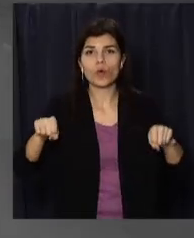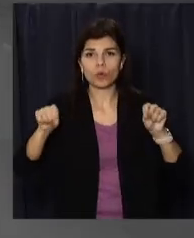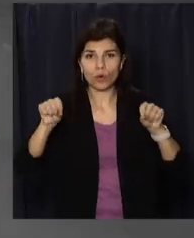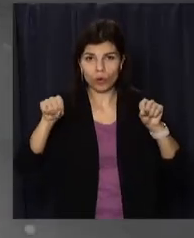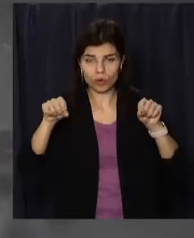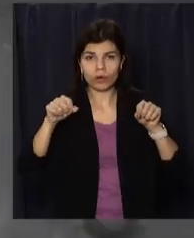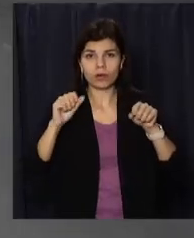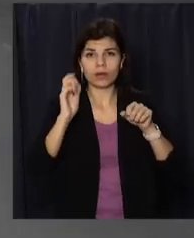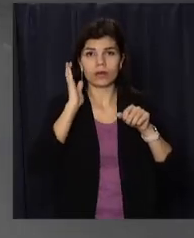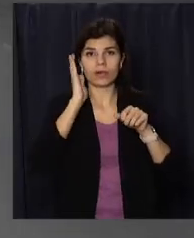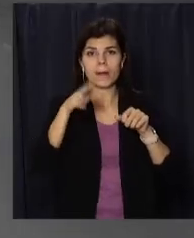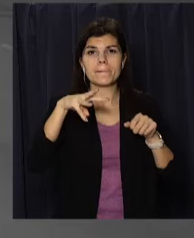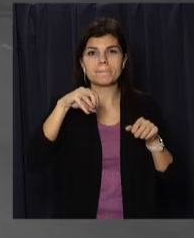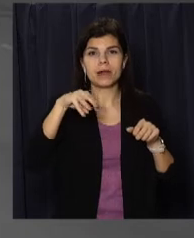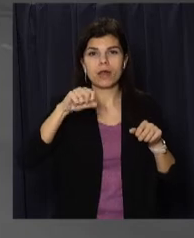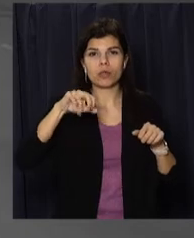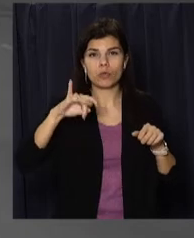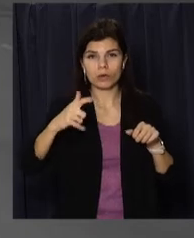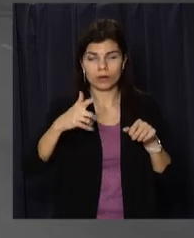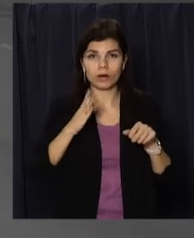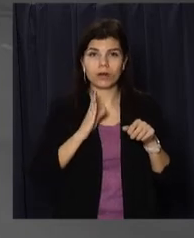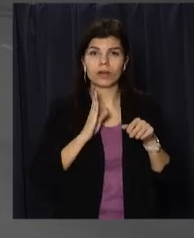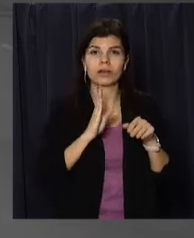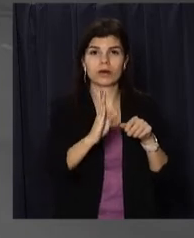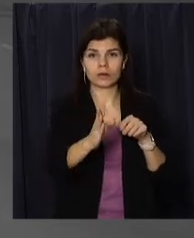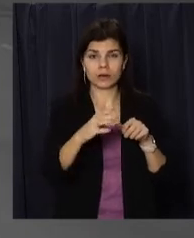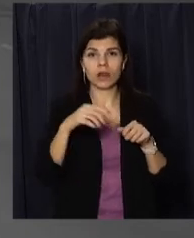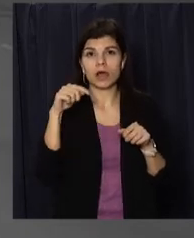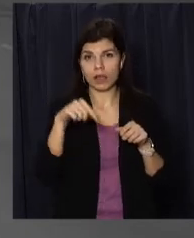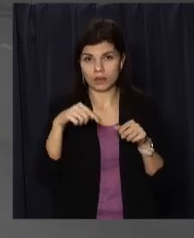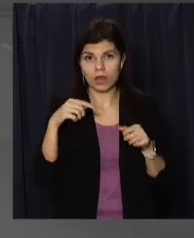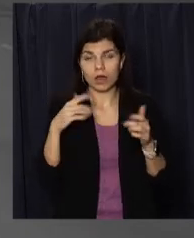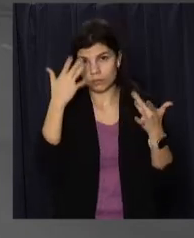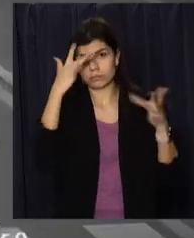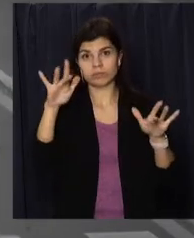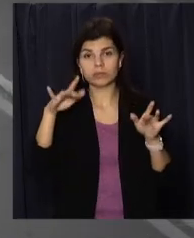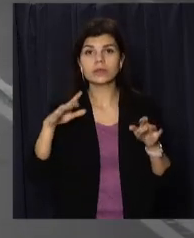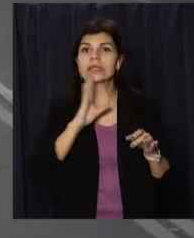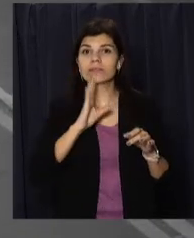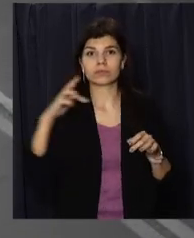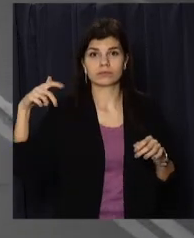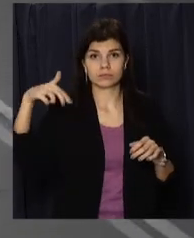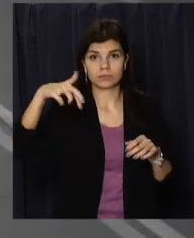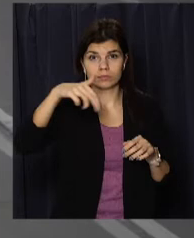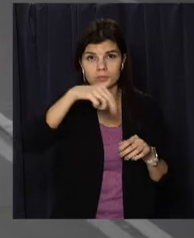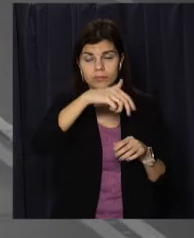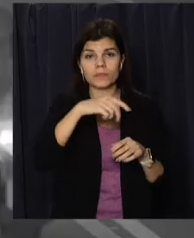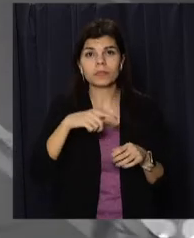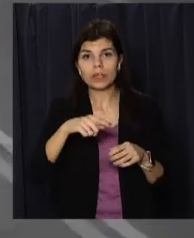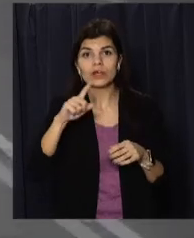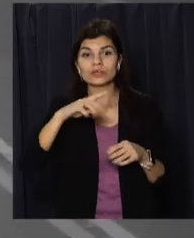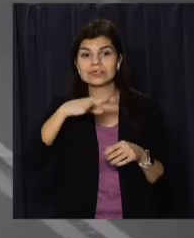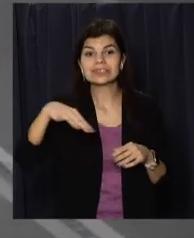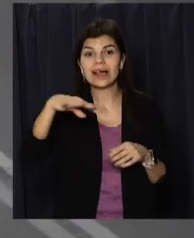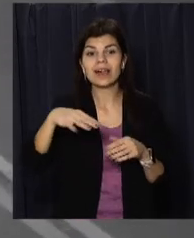бік проспекту Металургів. У цей час на нерегульований пішохідний перехід несподівано вибігла дівчина. Відомо, зебру, що